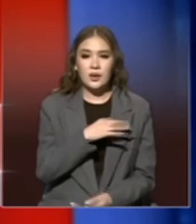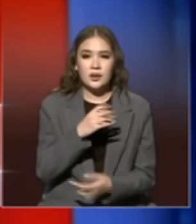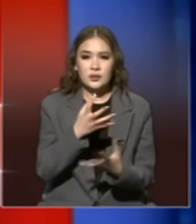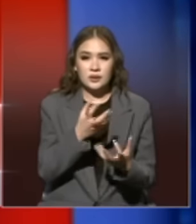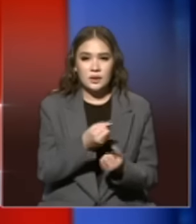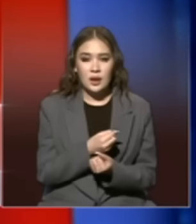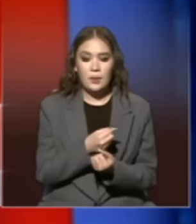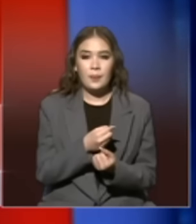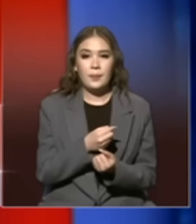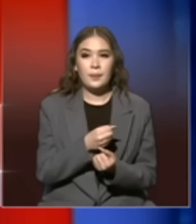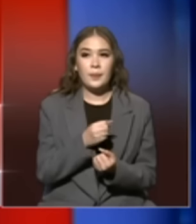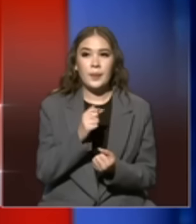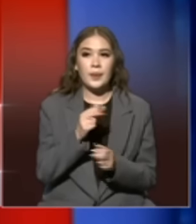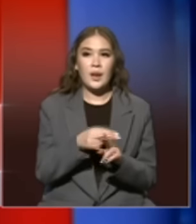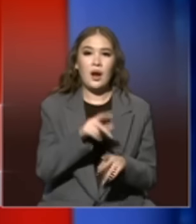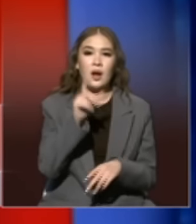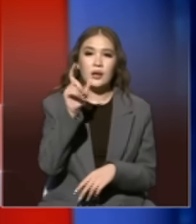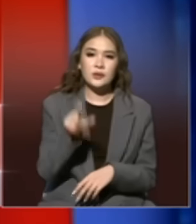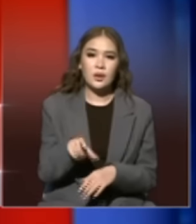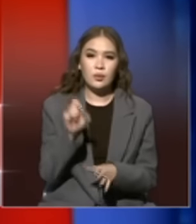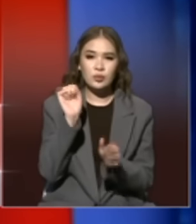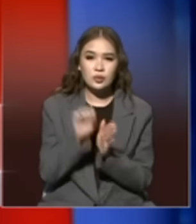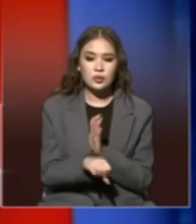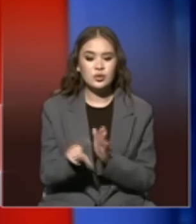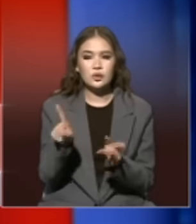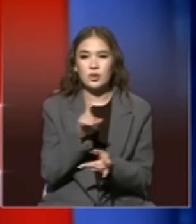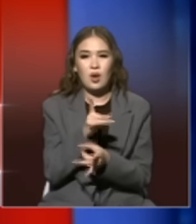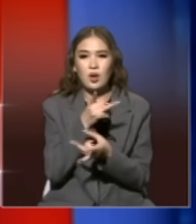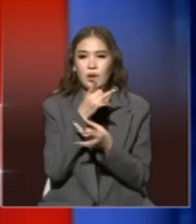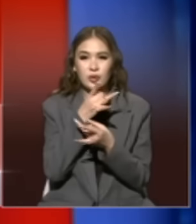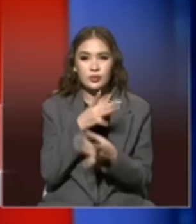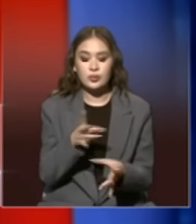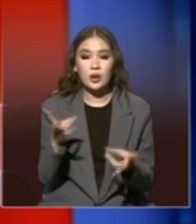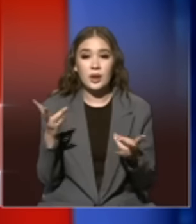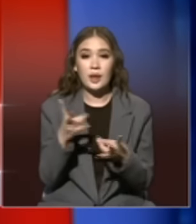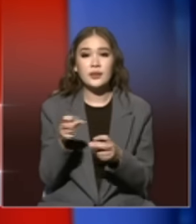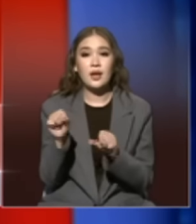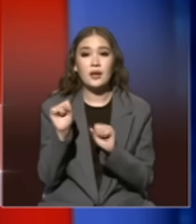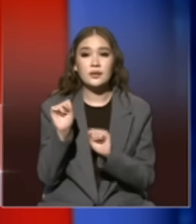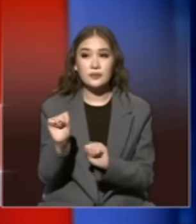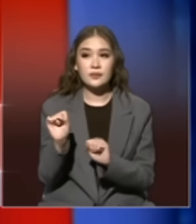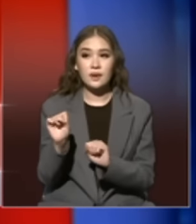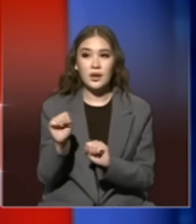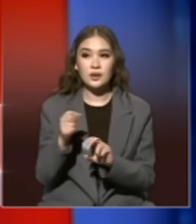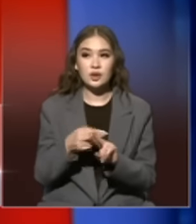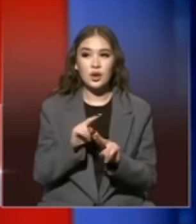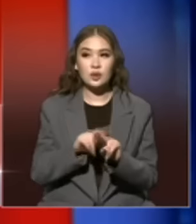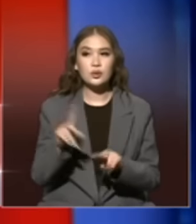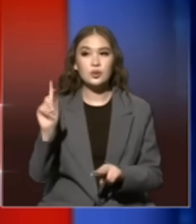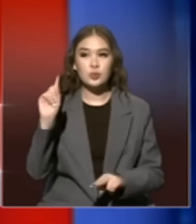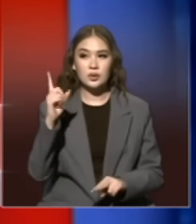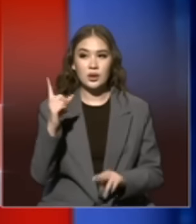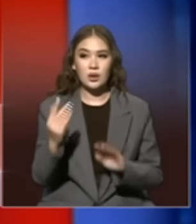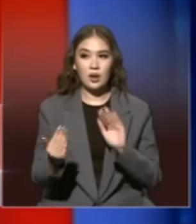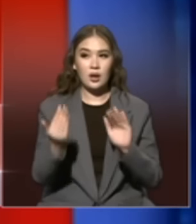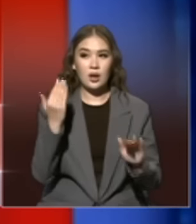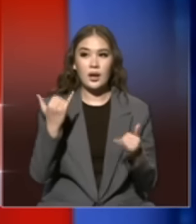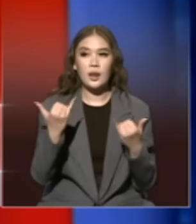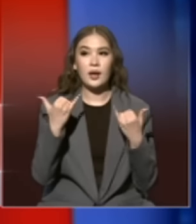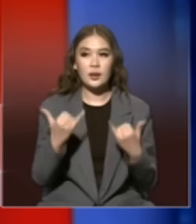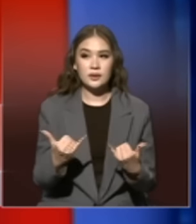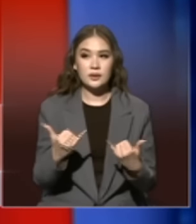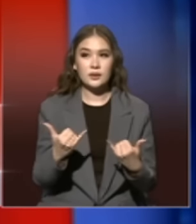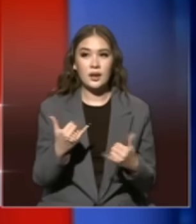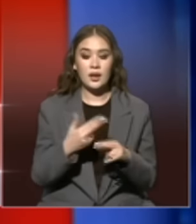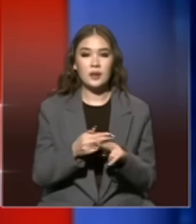қорғаушы алуға, ол адам өлтірсін, ол басқа істесін, мейлі ол қорғалу керек. Өйткені қазір